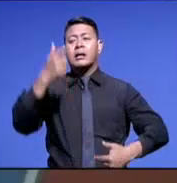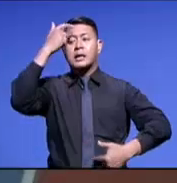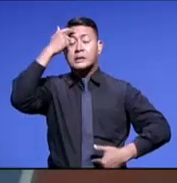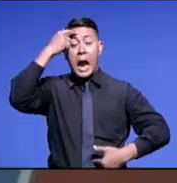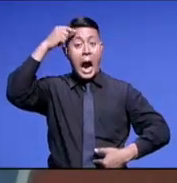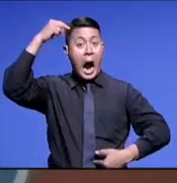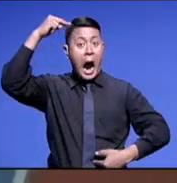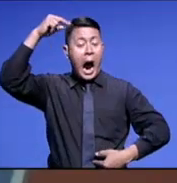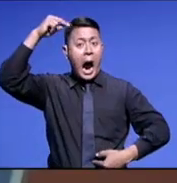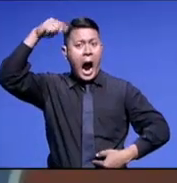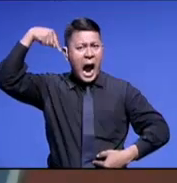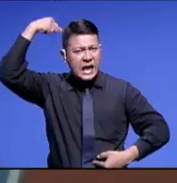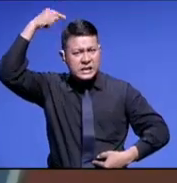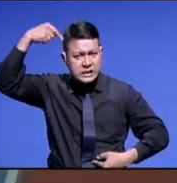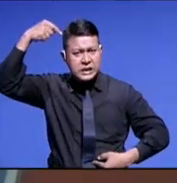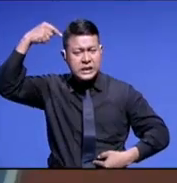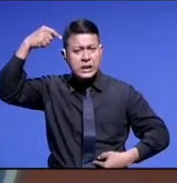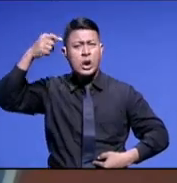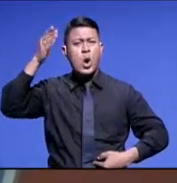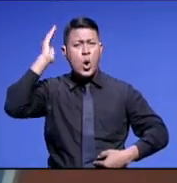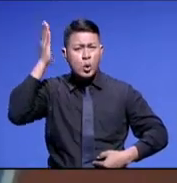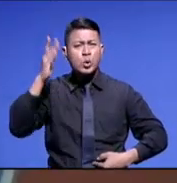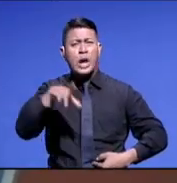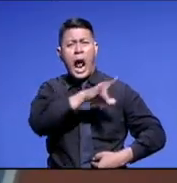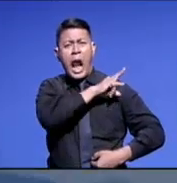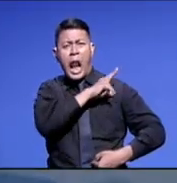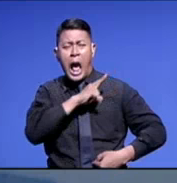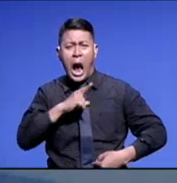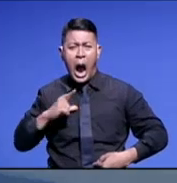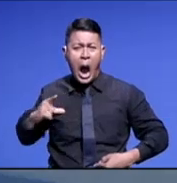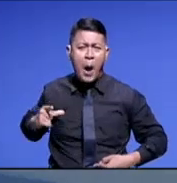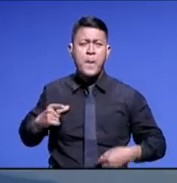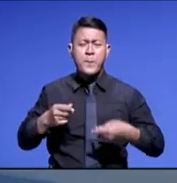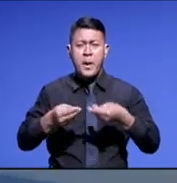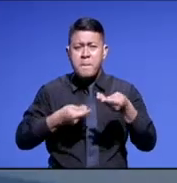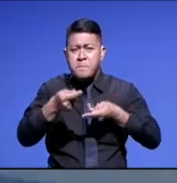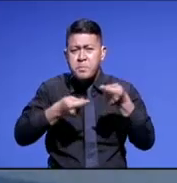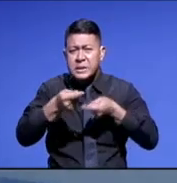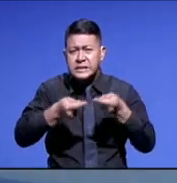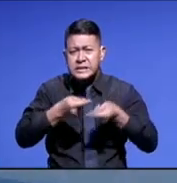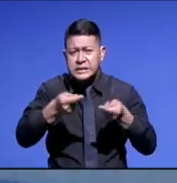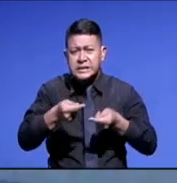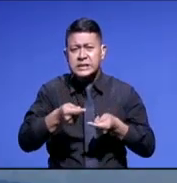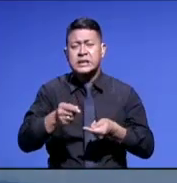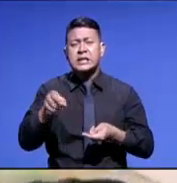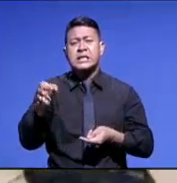merupakan residivis dalam kasus yang sama dan sudah lama menjalankan bisnisnya mengedarkan sabu-sabu di wilayah